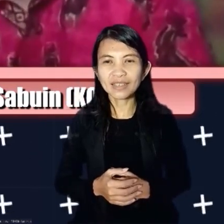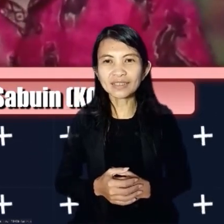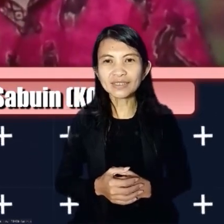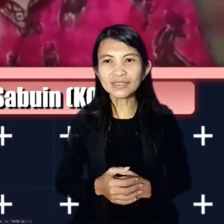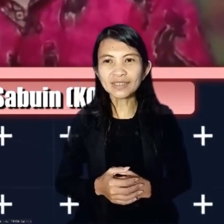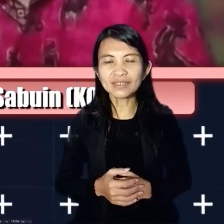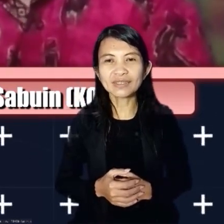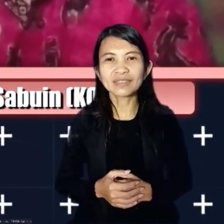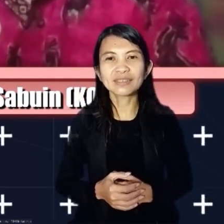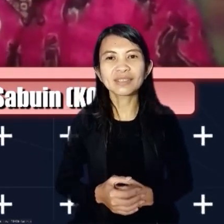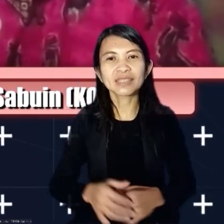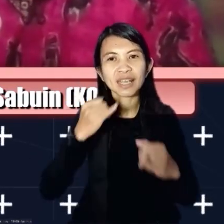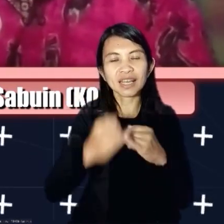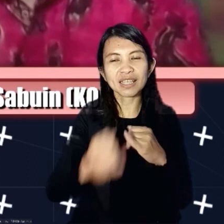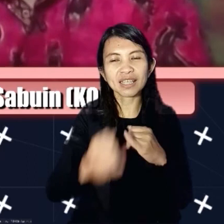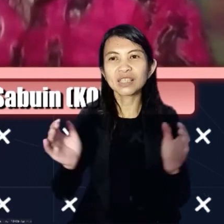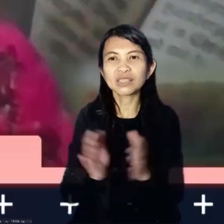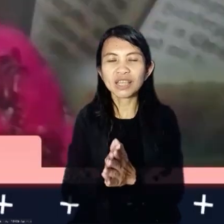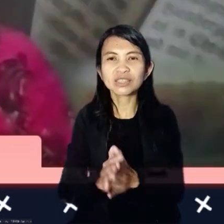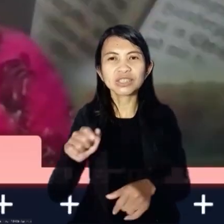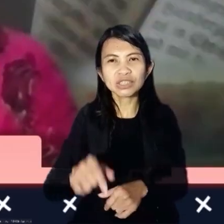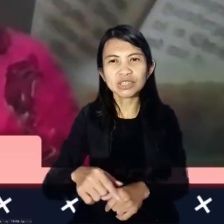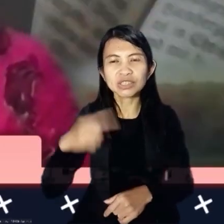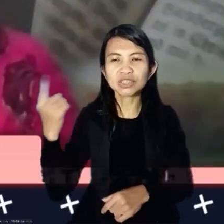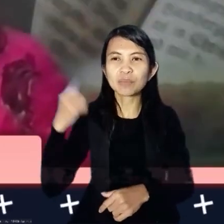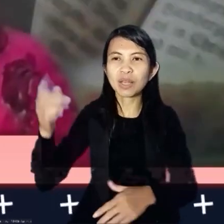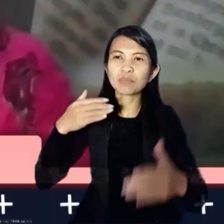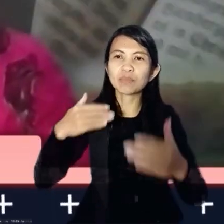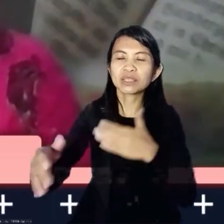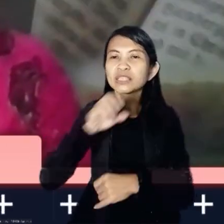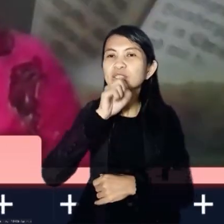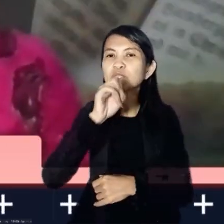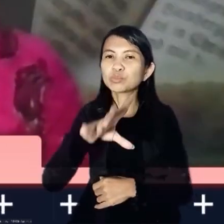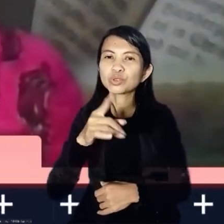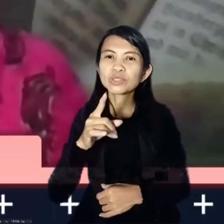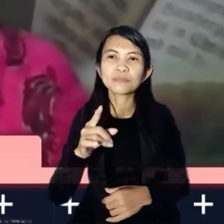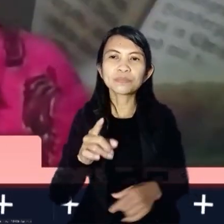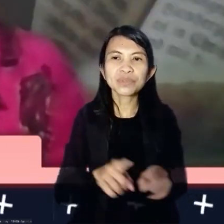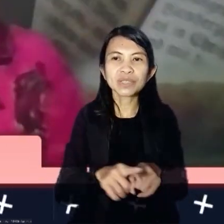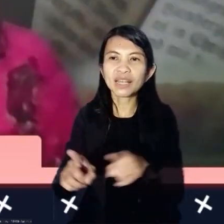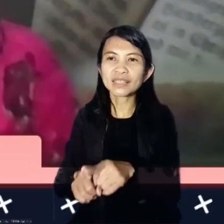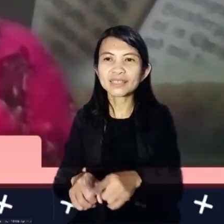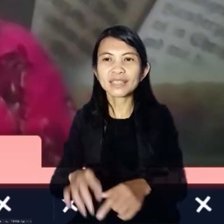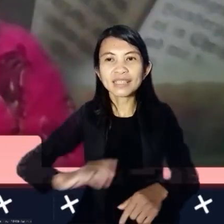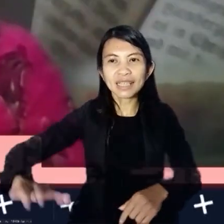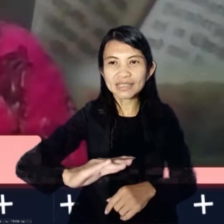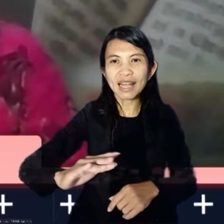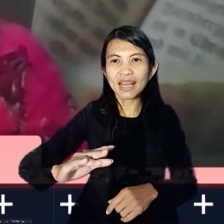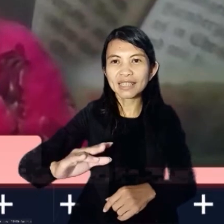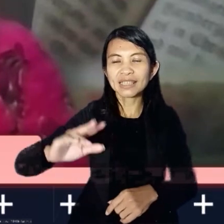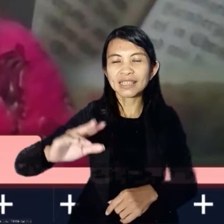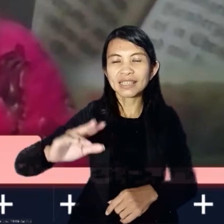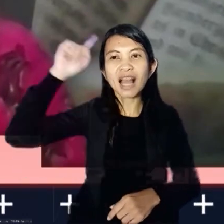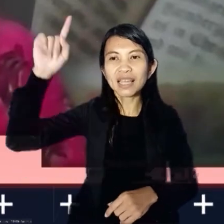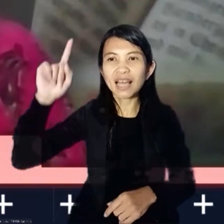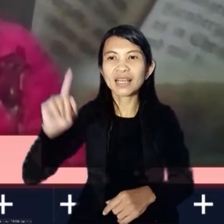Inilah yang disebut dengan kerajaan Allah dan ini akan terjadi pada saat hari kiamat yaitu pada